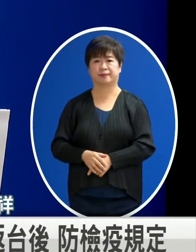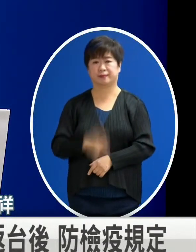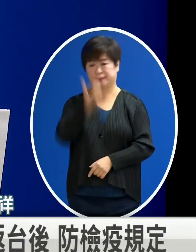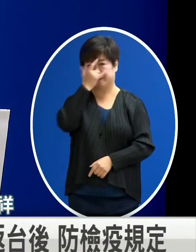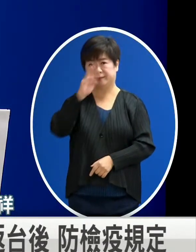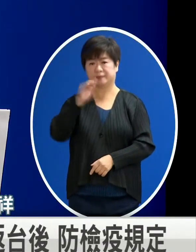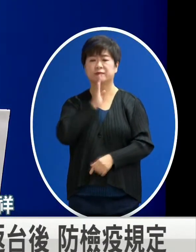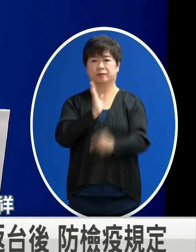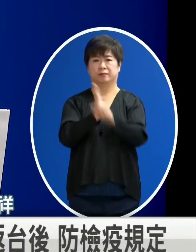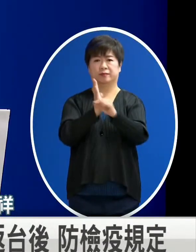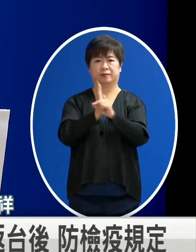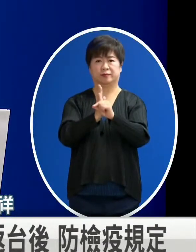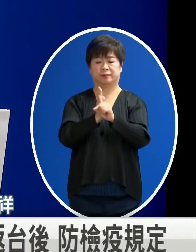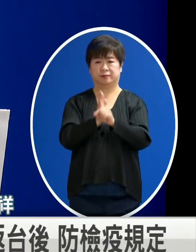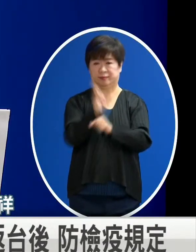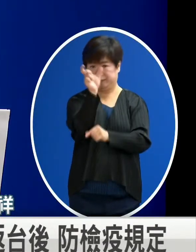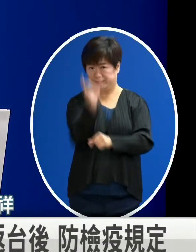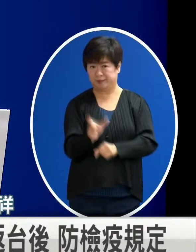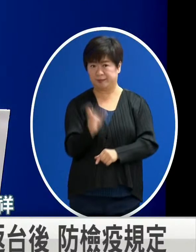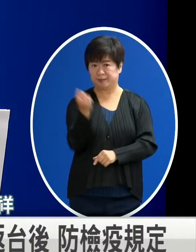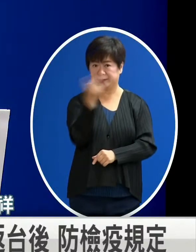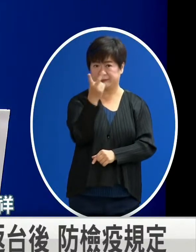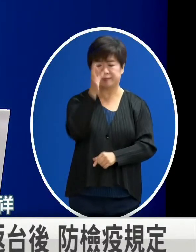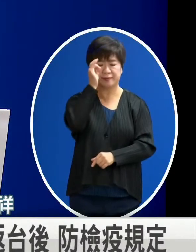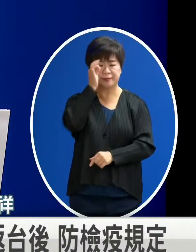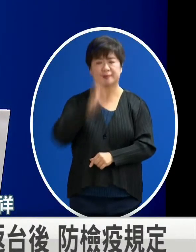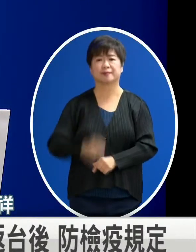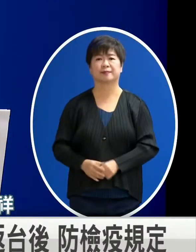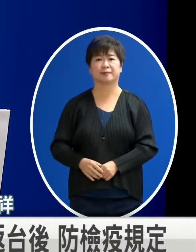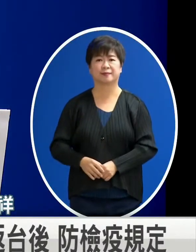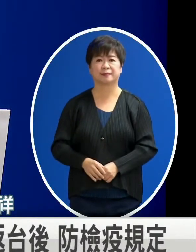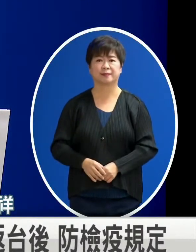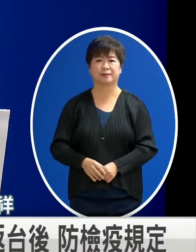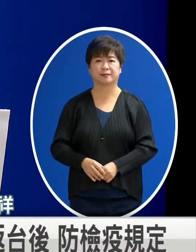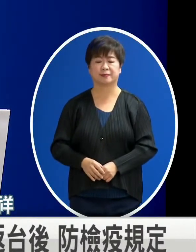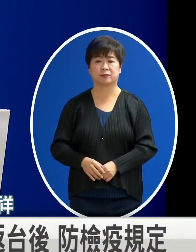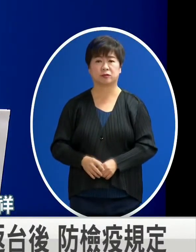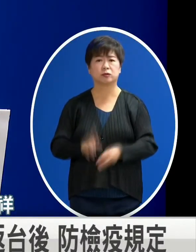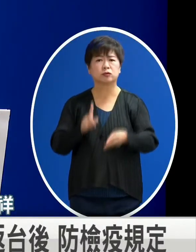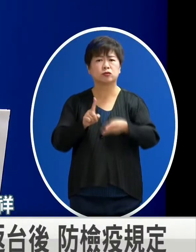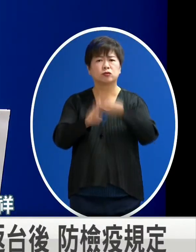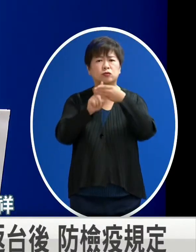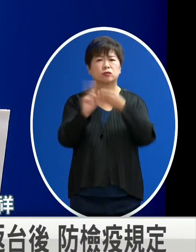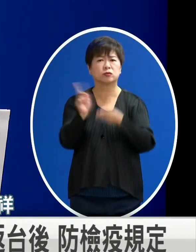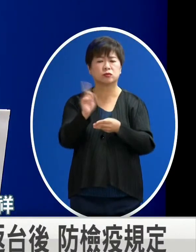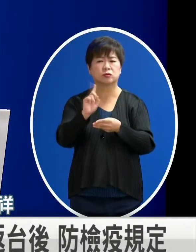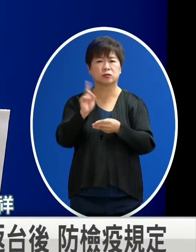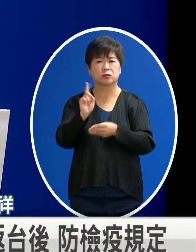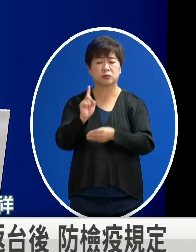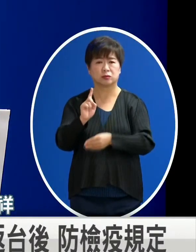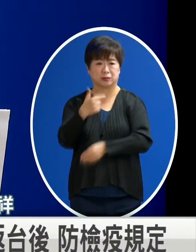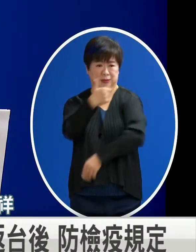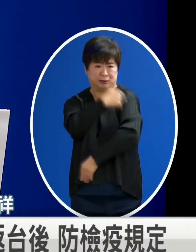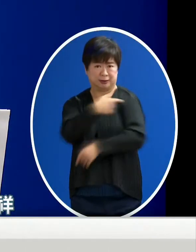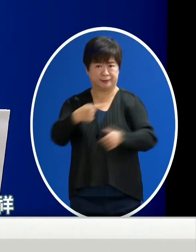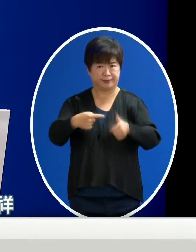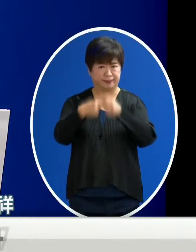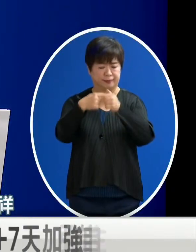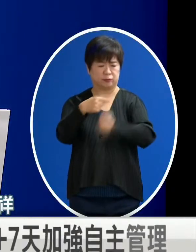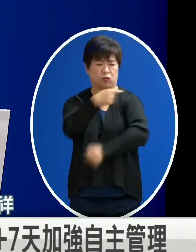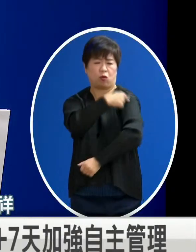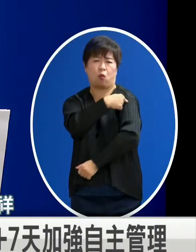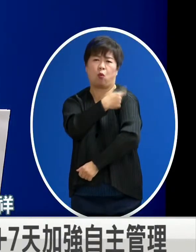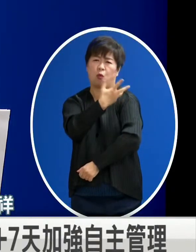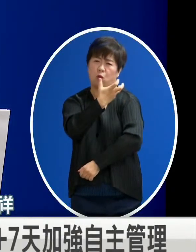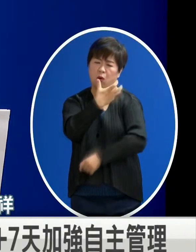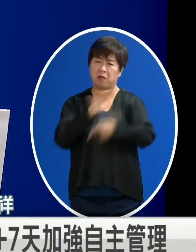跟第二剂，它就中间的这两个栏位哈，那可以看到这个主要的症状，莫德纳第一剂的主要症状是注射部